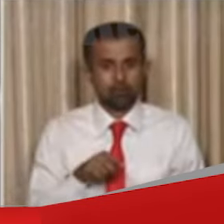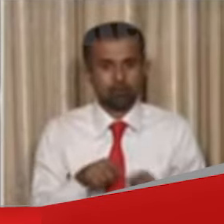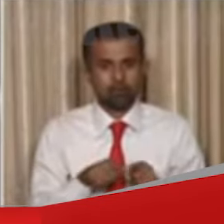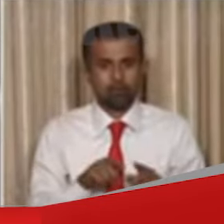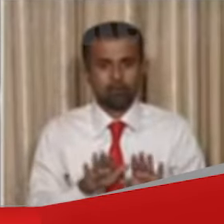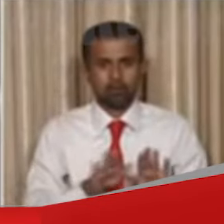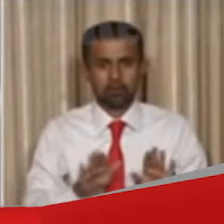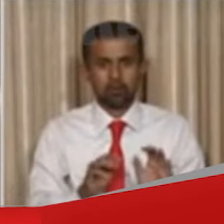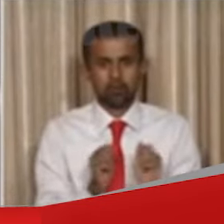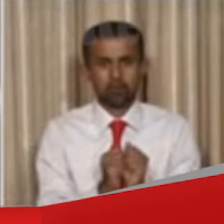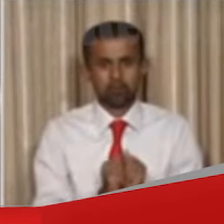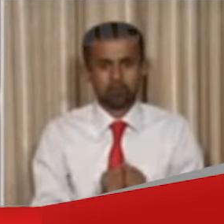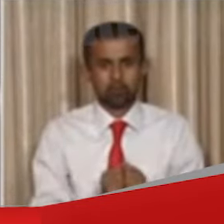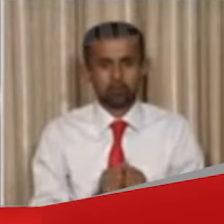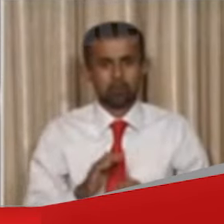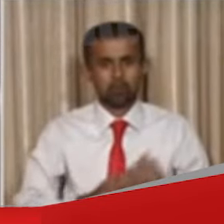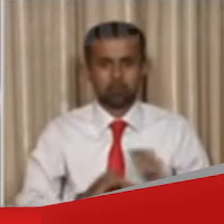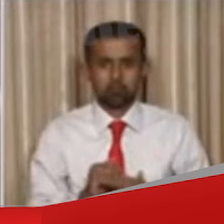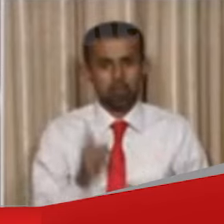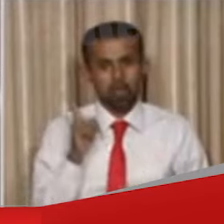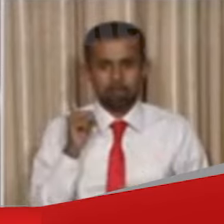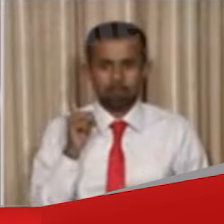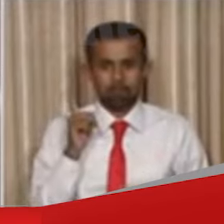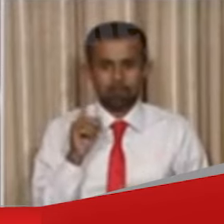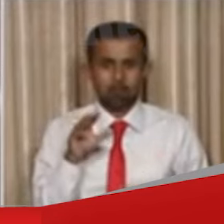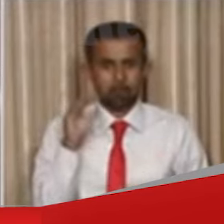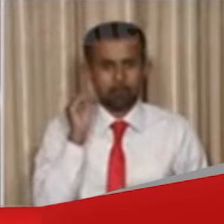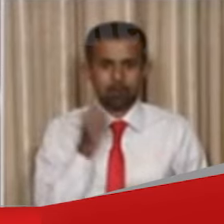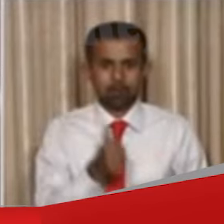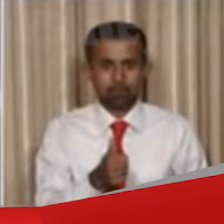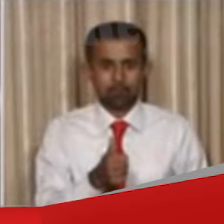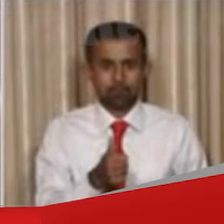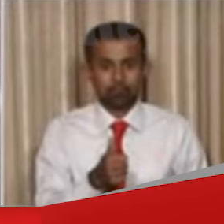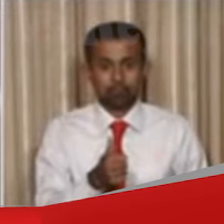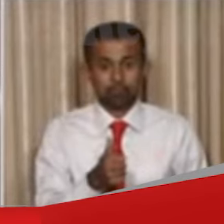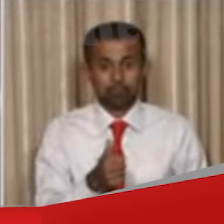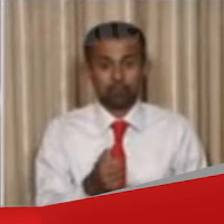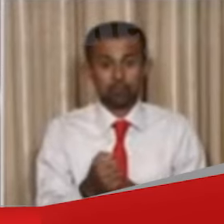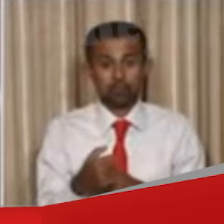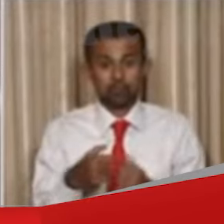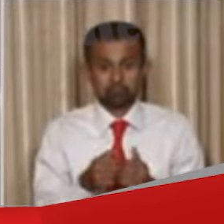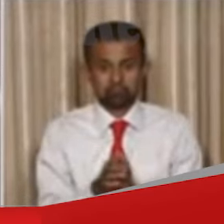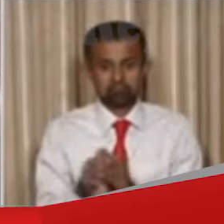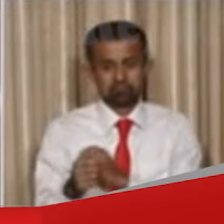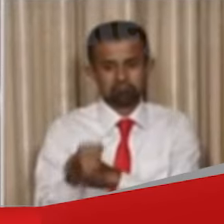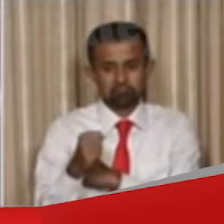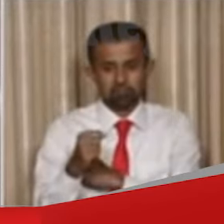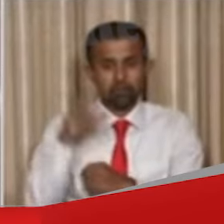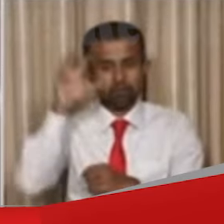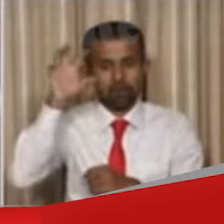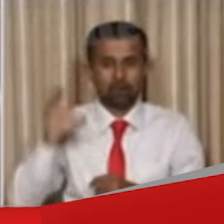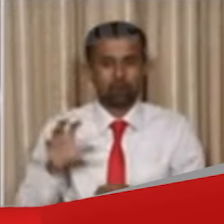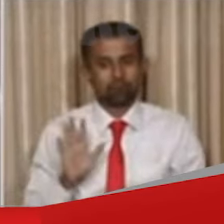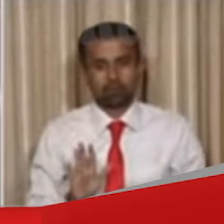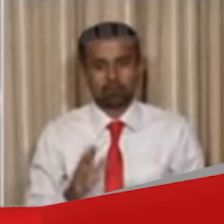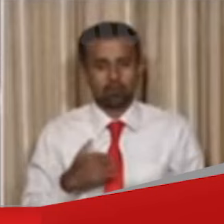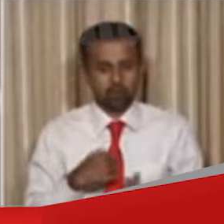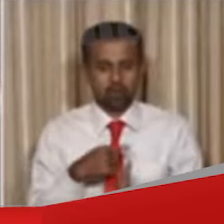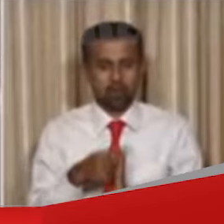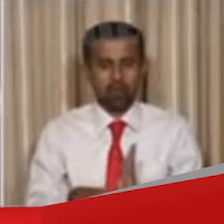නියාමන ක්‍රියාවලියන් පවත්වගෙන යනවා. ඒක අපි පිළිගන්න ඕනේ. හැබැයි ඒවා අධිකාරීවාදී පාලනයෙන් තියෙන රටවල් මිසක් අපේ